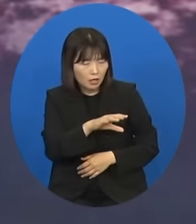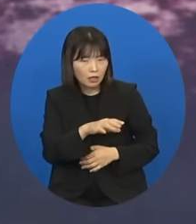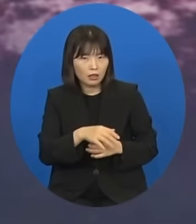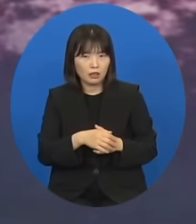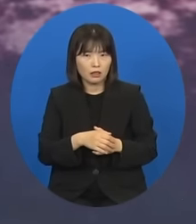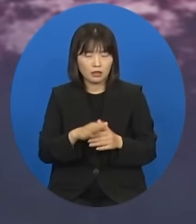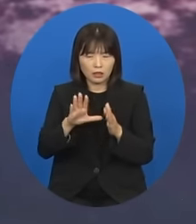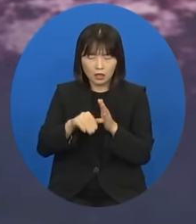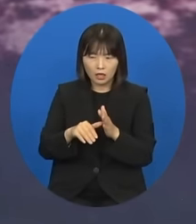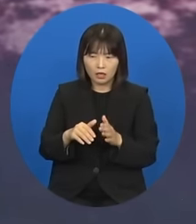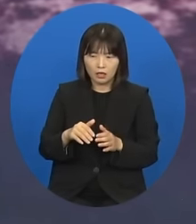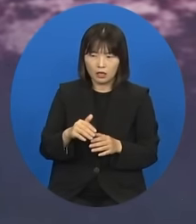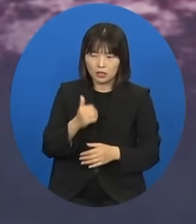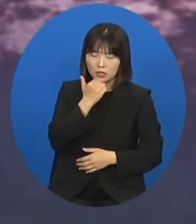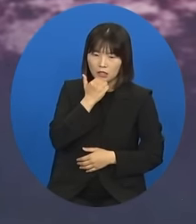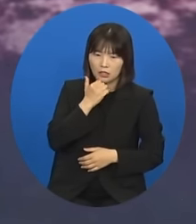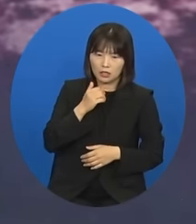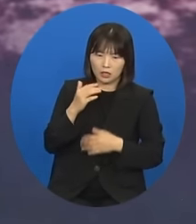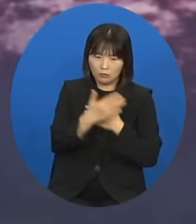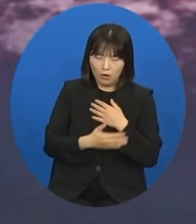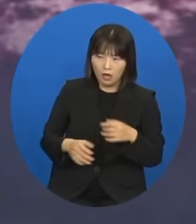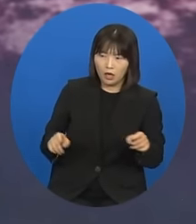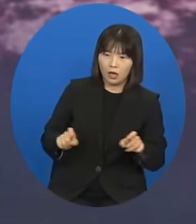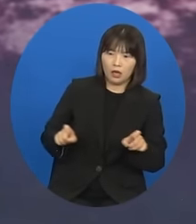이삭이 몸을 벌벌 떨어요